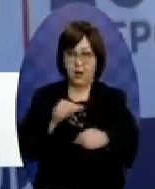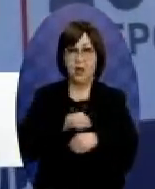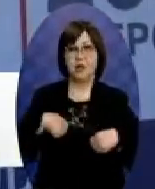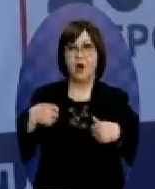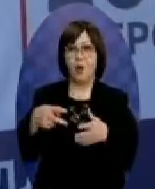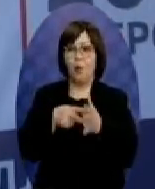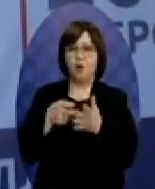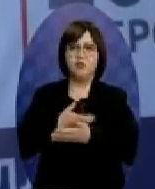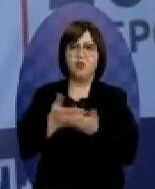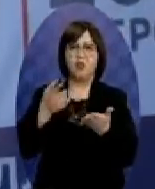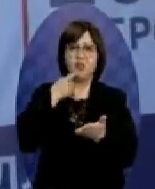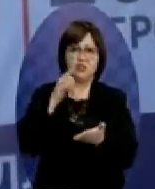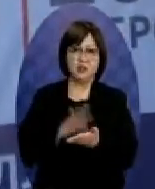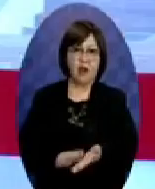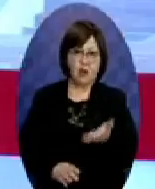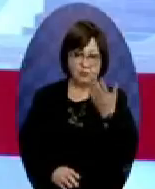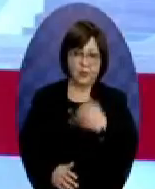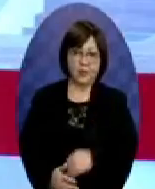маа.